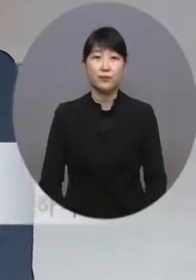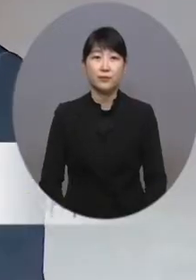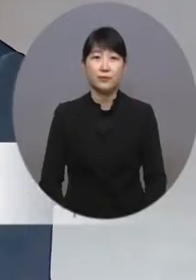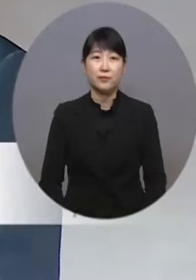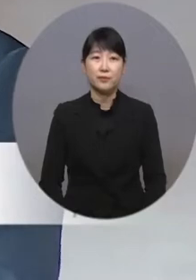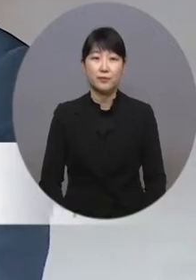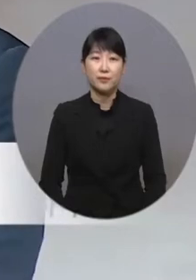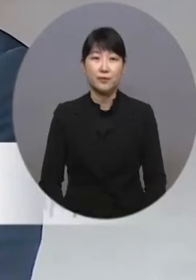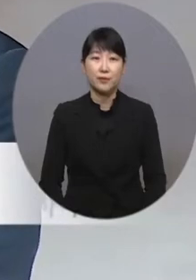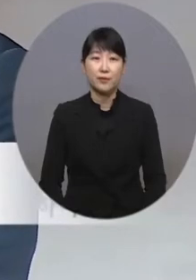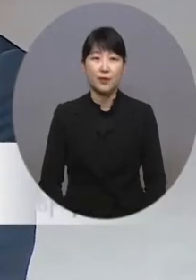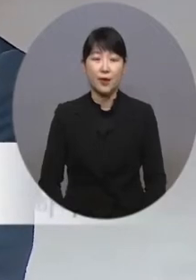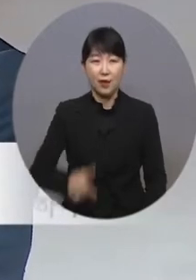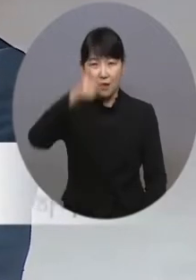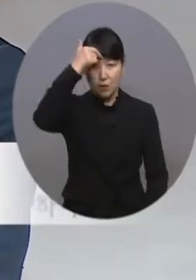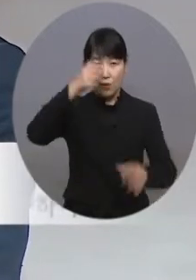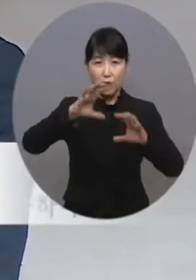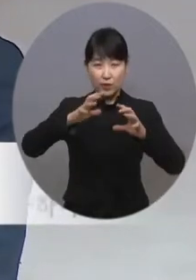반기